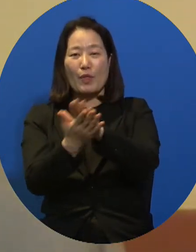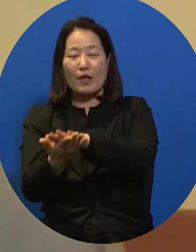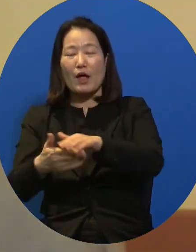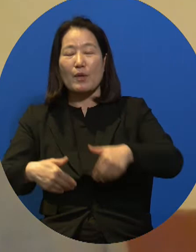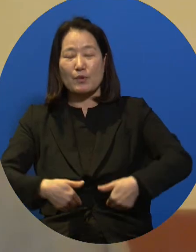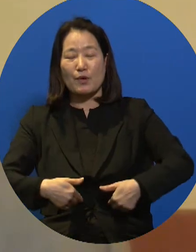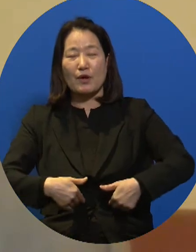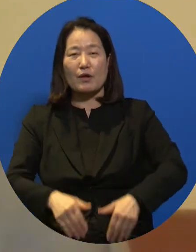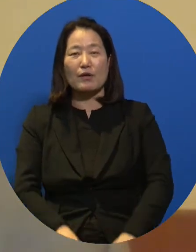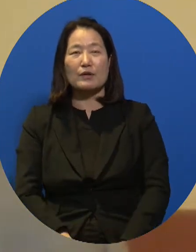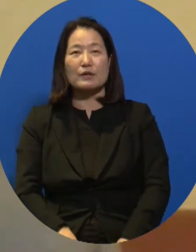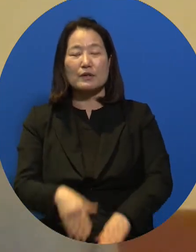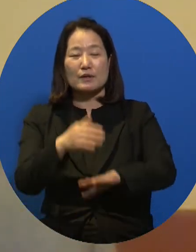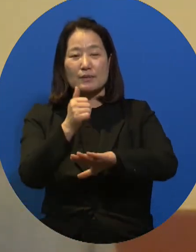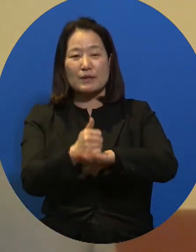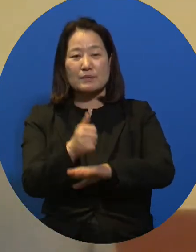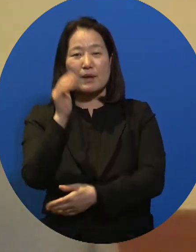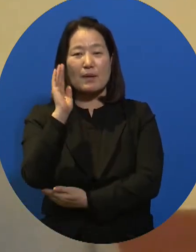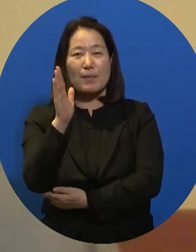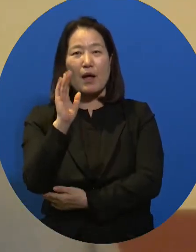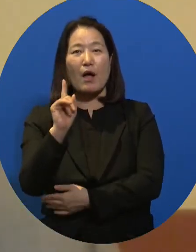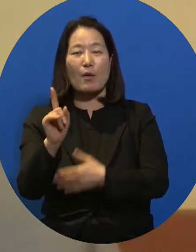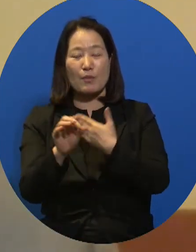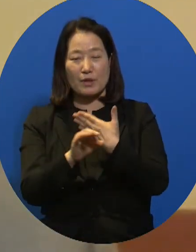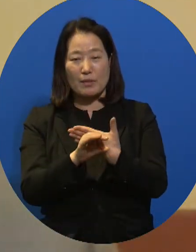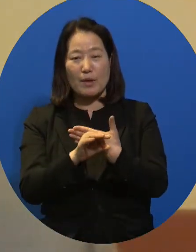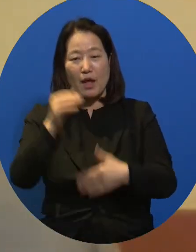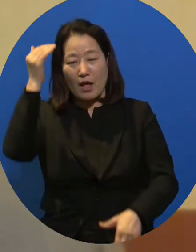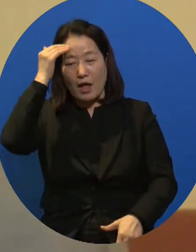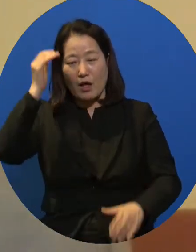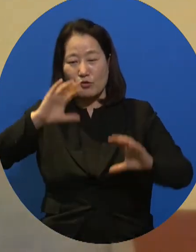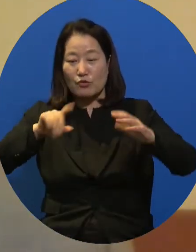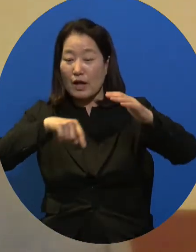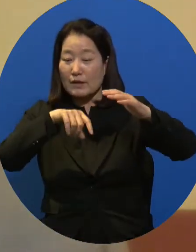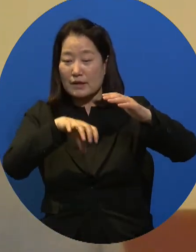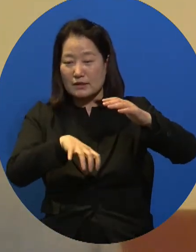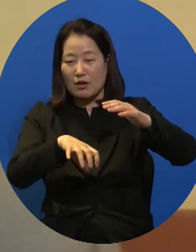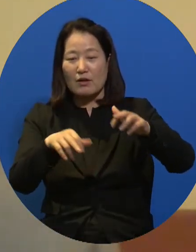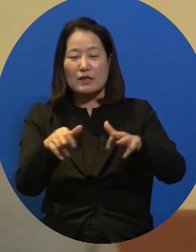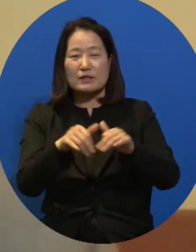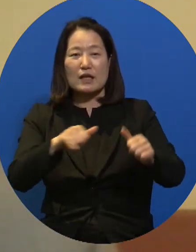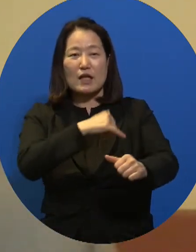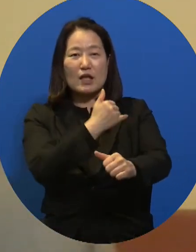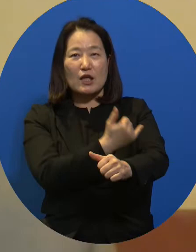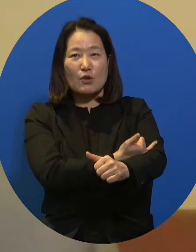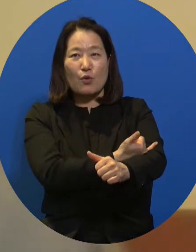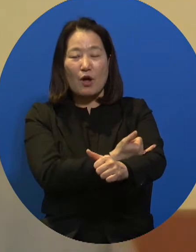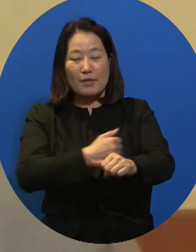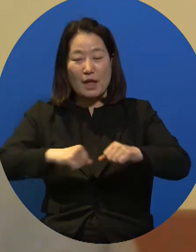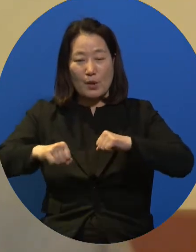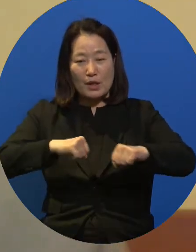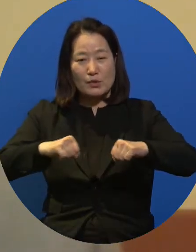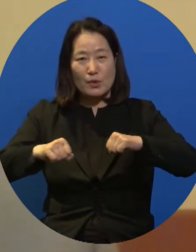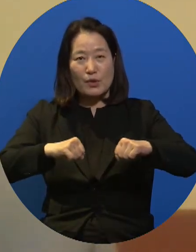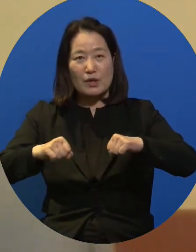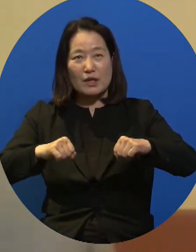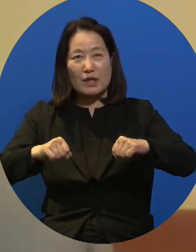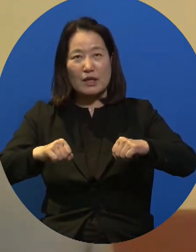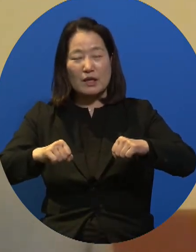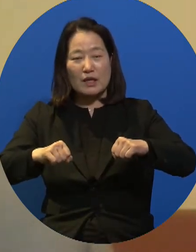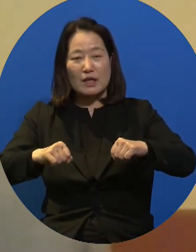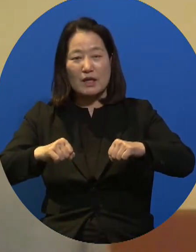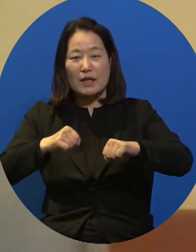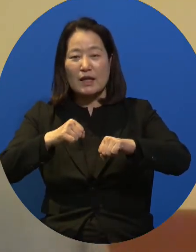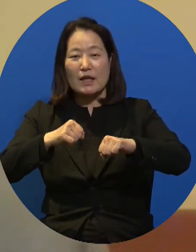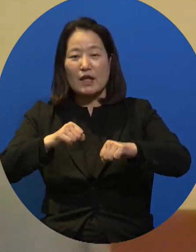싶은 것은 한국에서의 옹호 활동과 또 한국인에서의 장애인 인권 활동이 정말 우리에게 많은 영감을